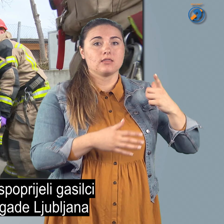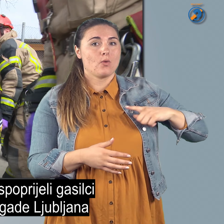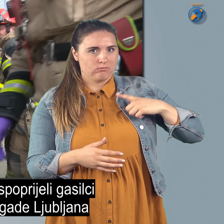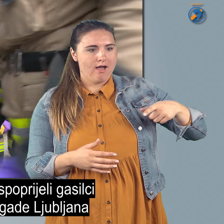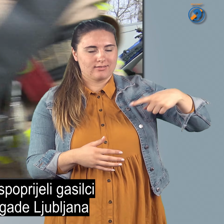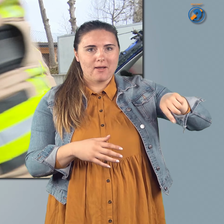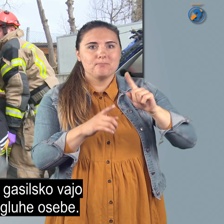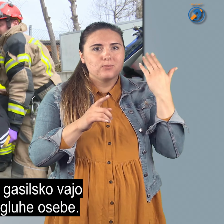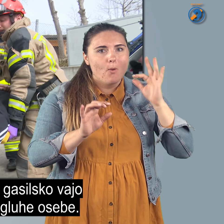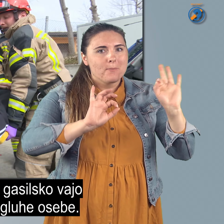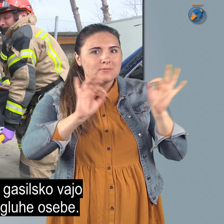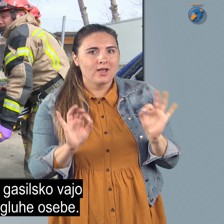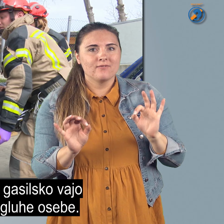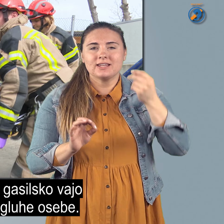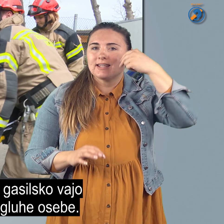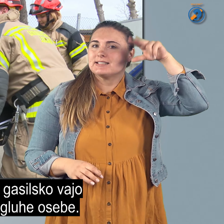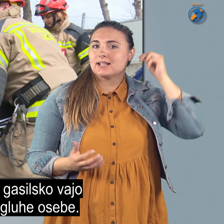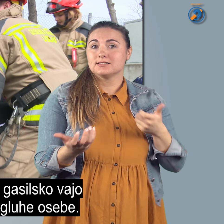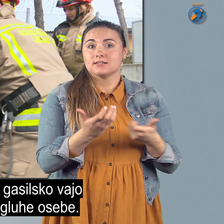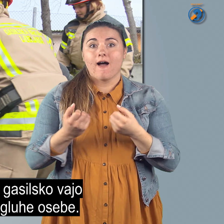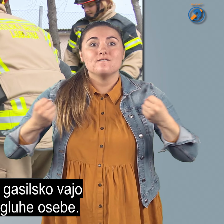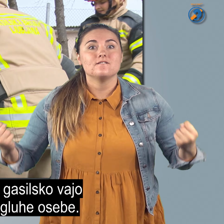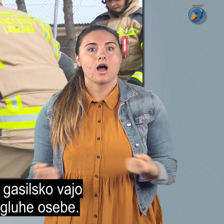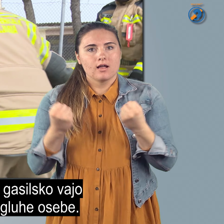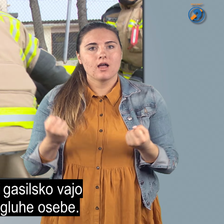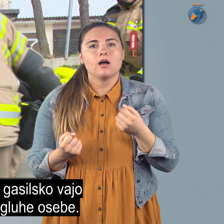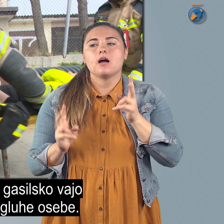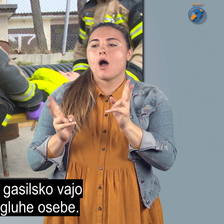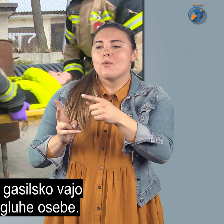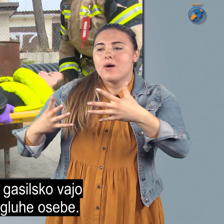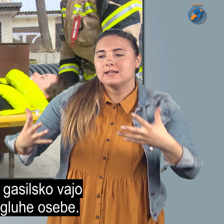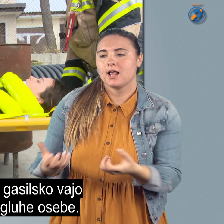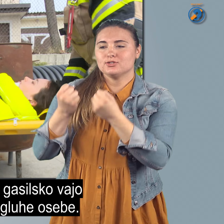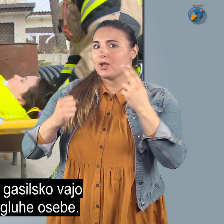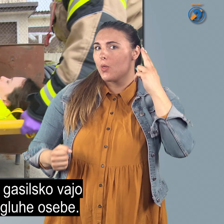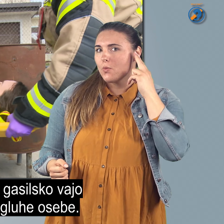Ljubljana in pripravili gasilsko vajo reševanja gluhe osebe.